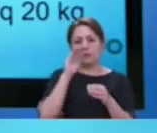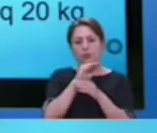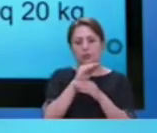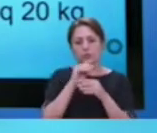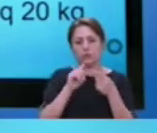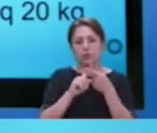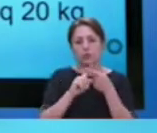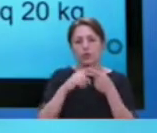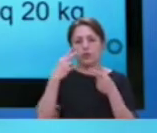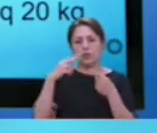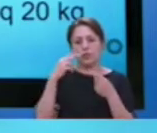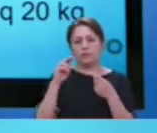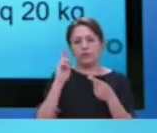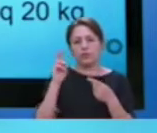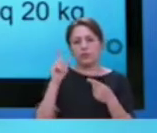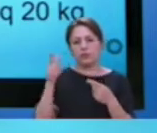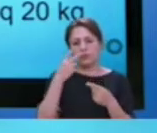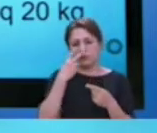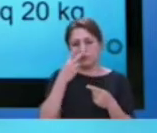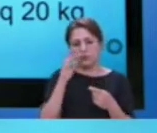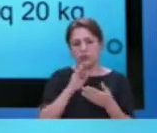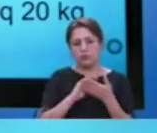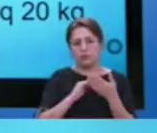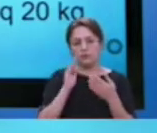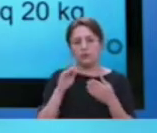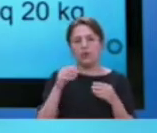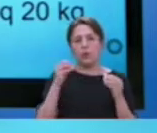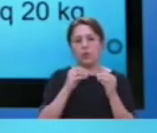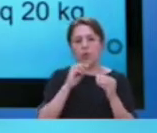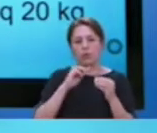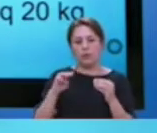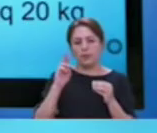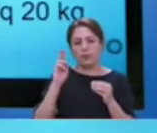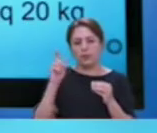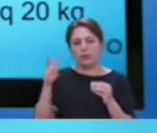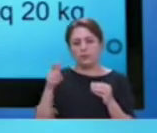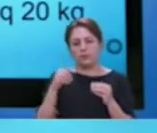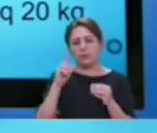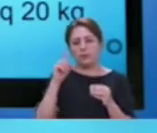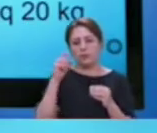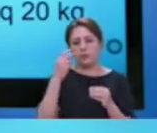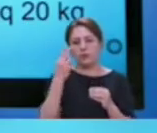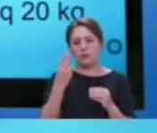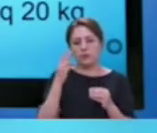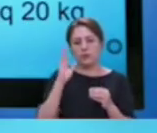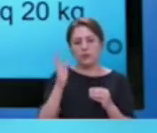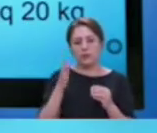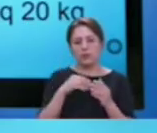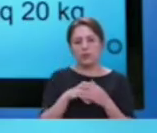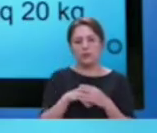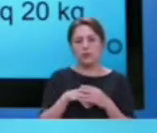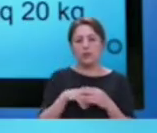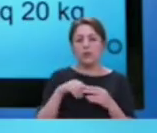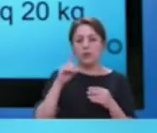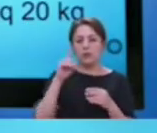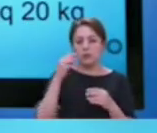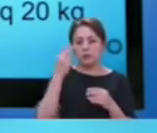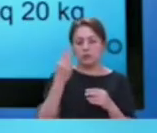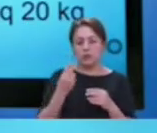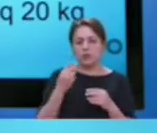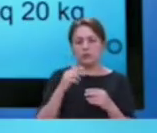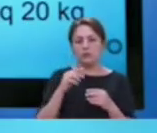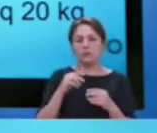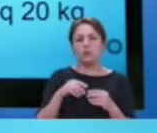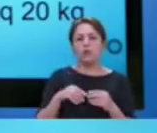kilogram ko'rinishida yozamiz. Bunda 10000 kilogrammimiz 100 sentimetrga teng bo'ladi. Demak, 100 sentimetr